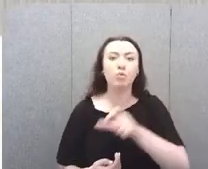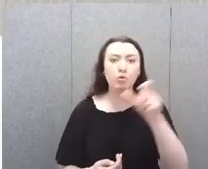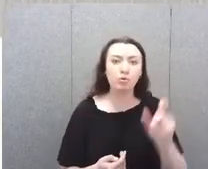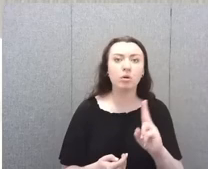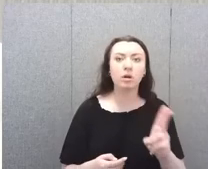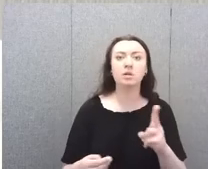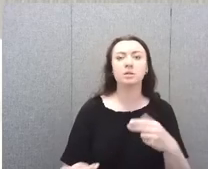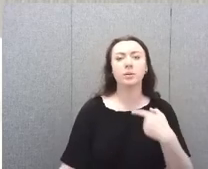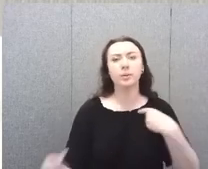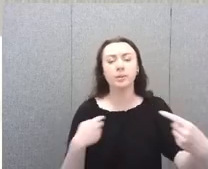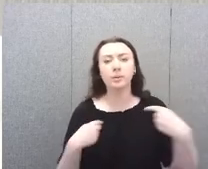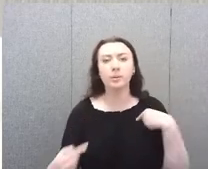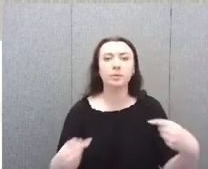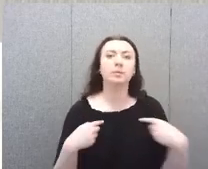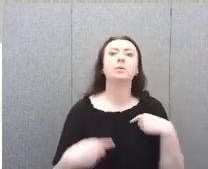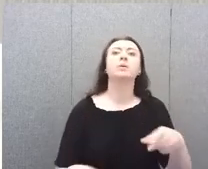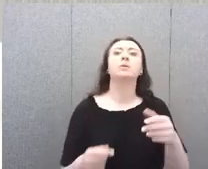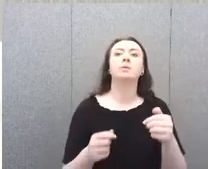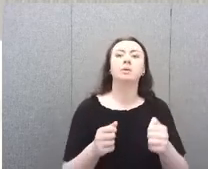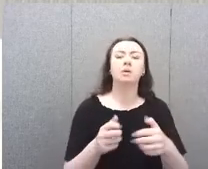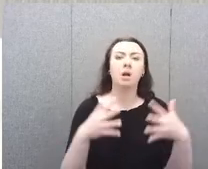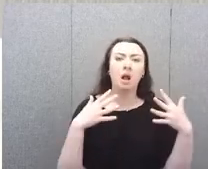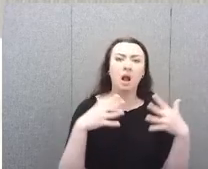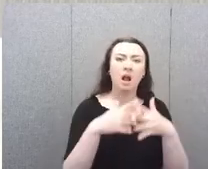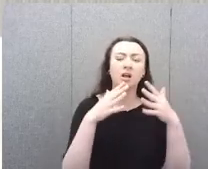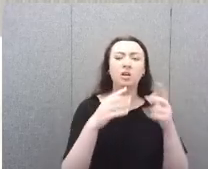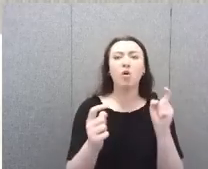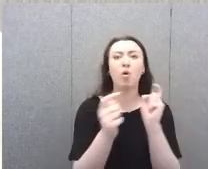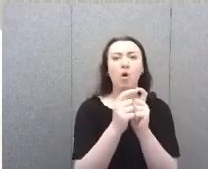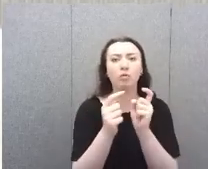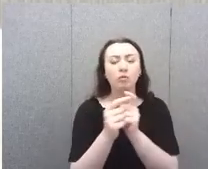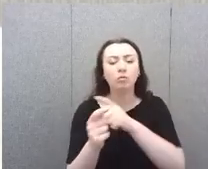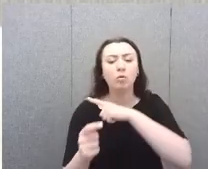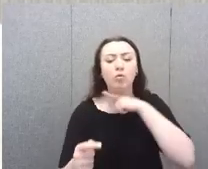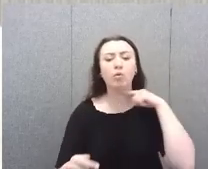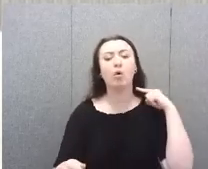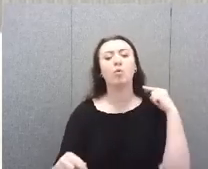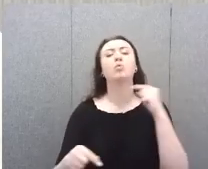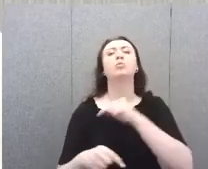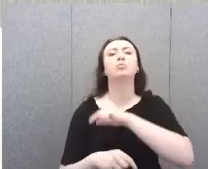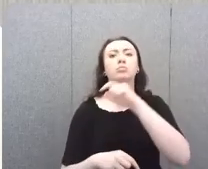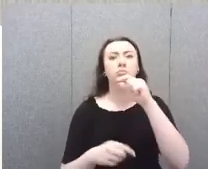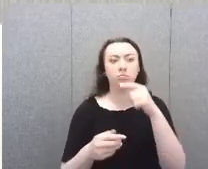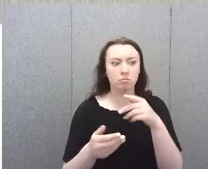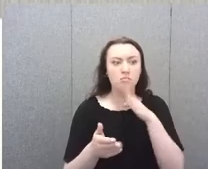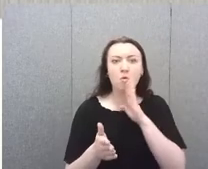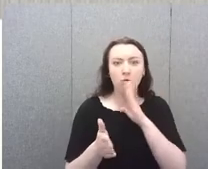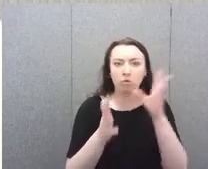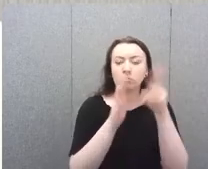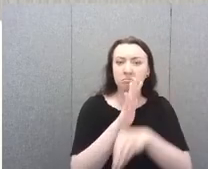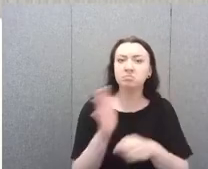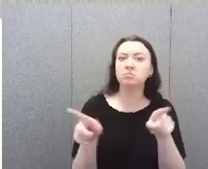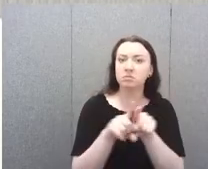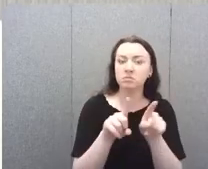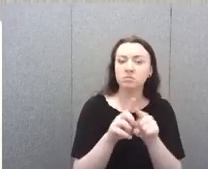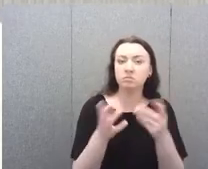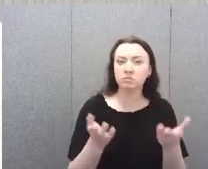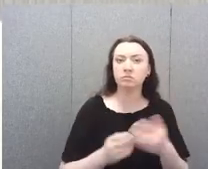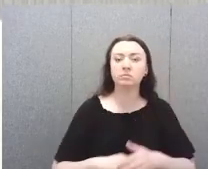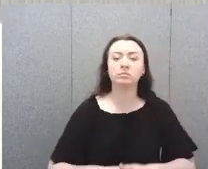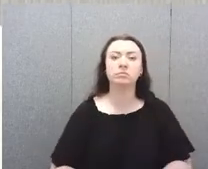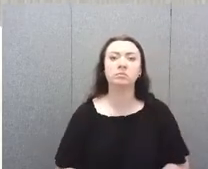Это те люди, которые страдают от конфликтов, страдают от таких ситуаций. И большая часть этих людей — это женщины.